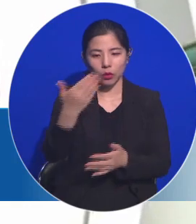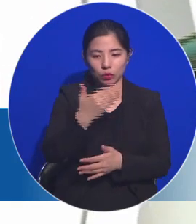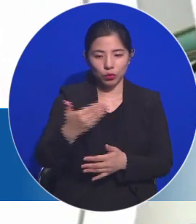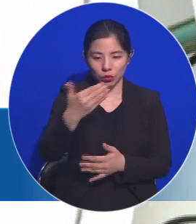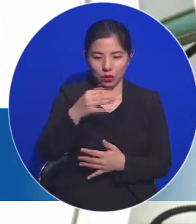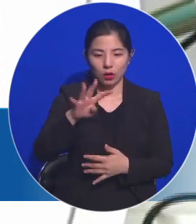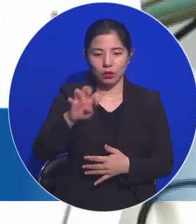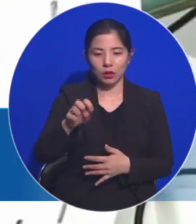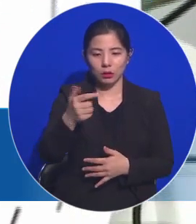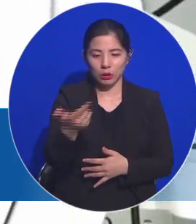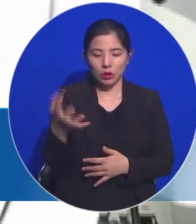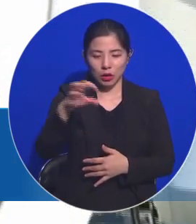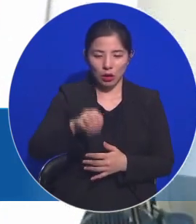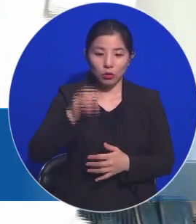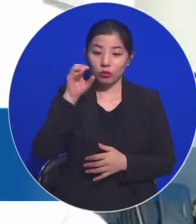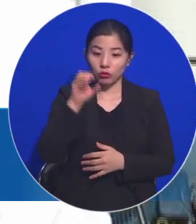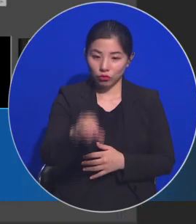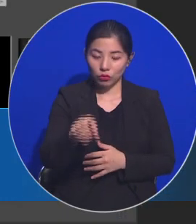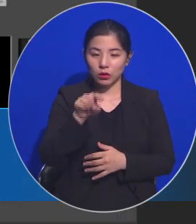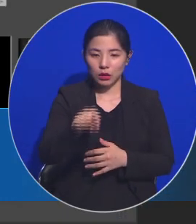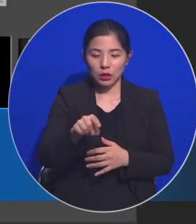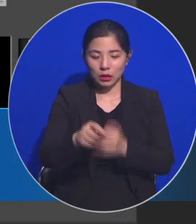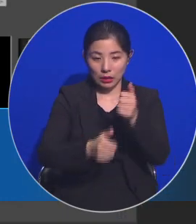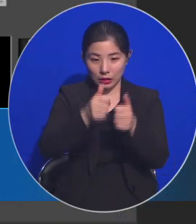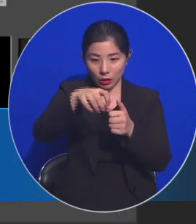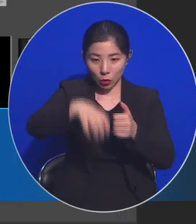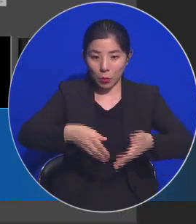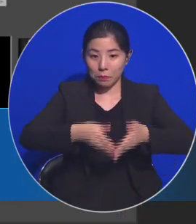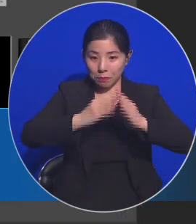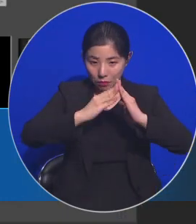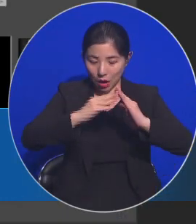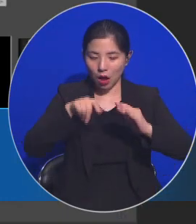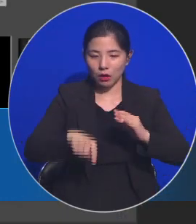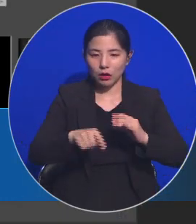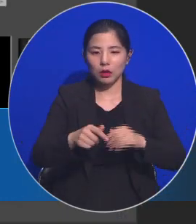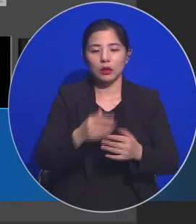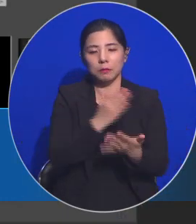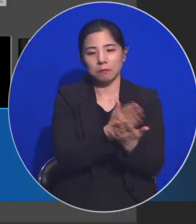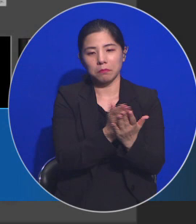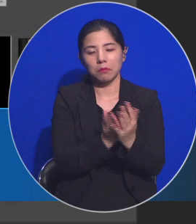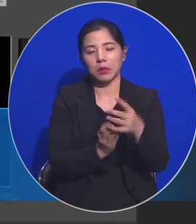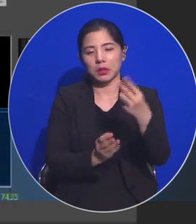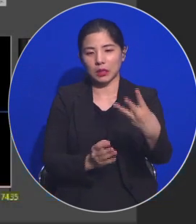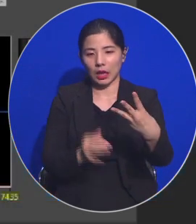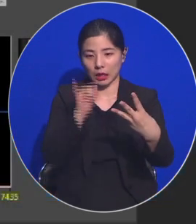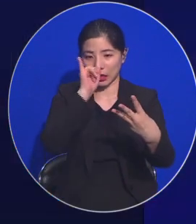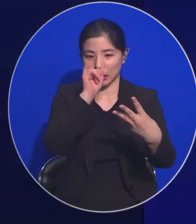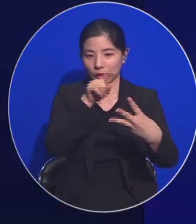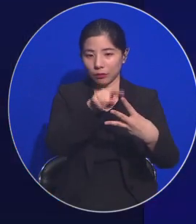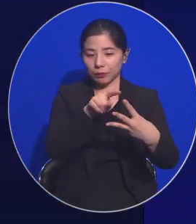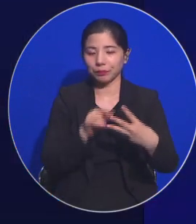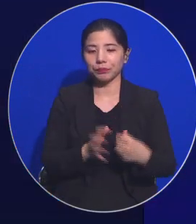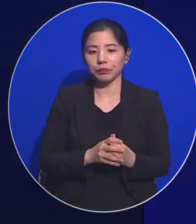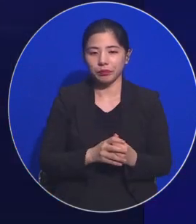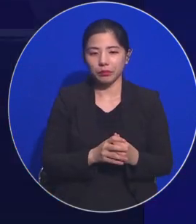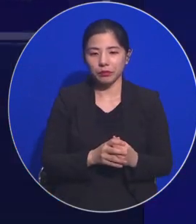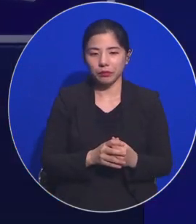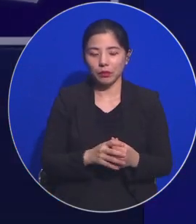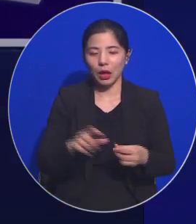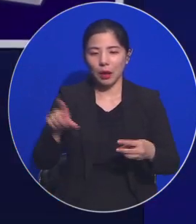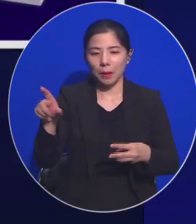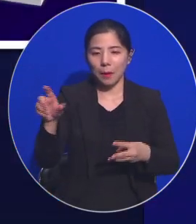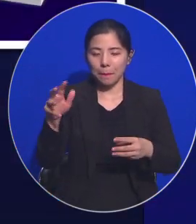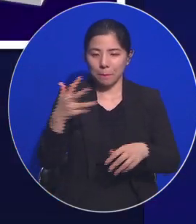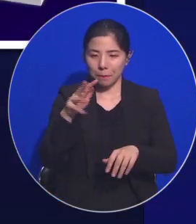6억 원이 투입되는 새만금 하이퍼 튜브 종합 시험장 구축은 크게 3가지로 나뉠 전망입니다 시소 800km